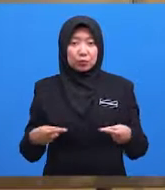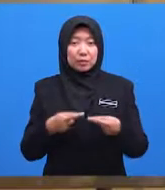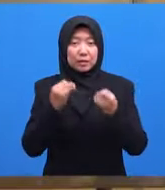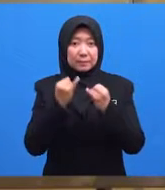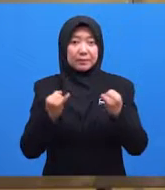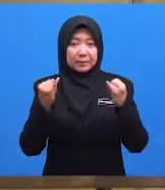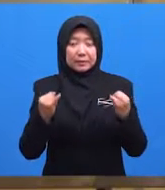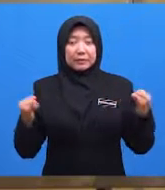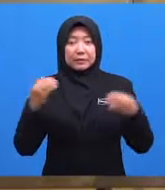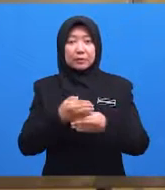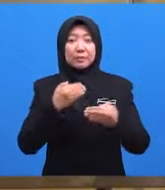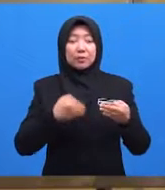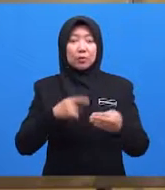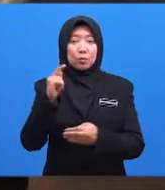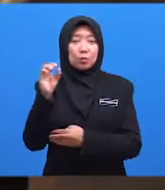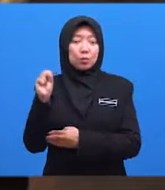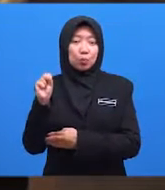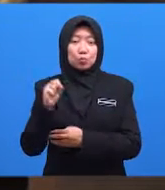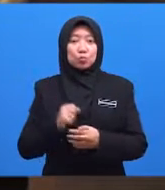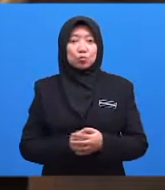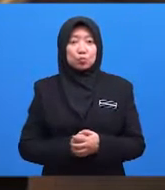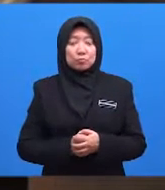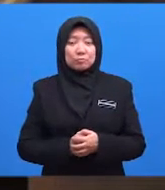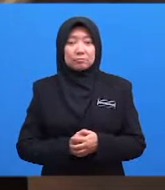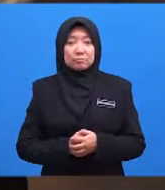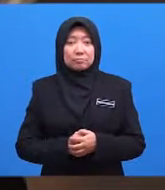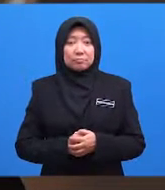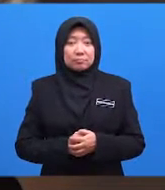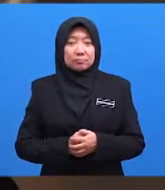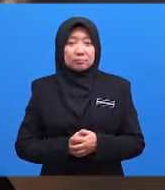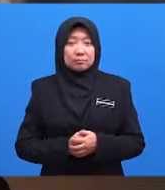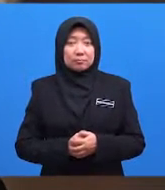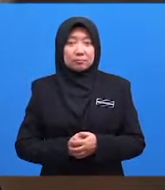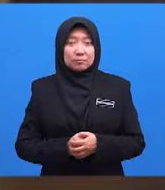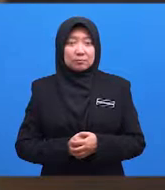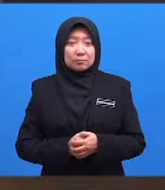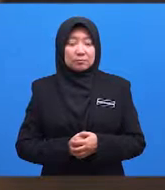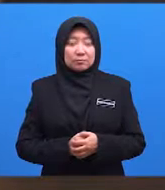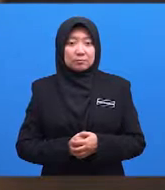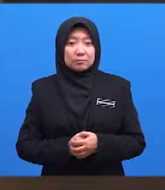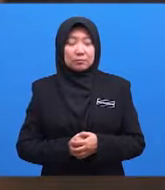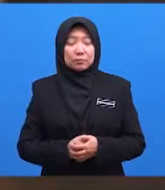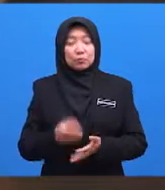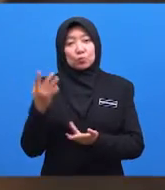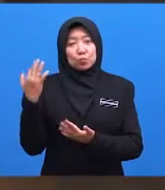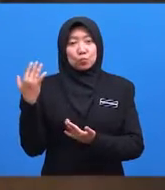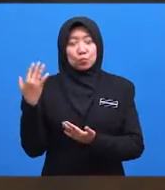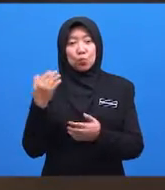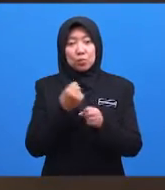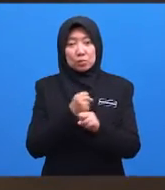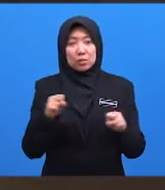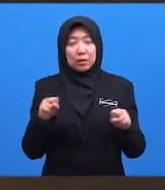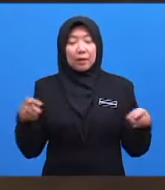sebelum ditos. Sementara kita menunggu spaghetti